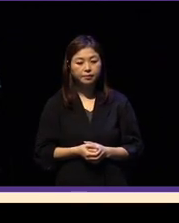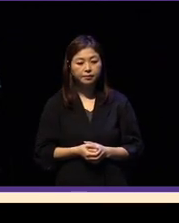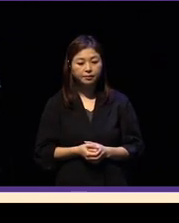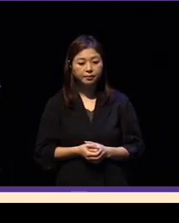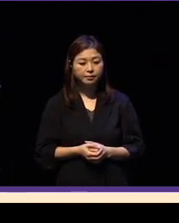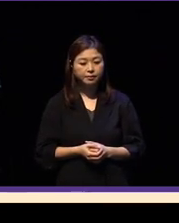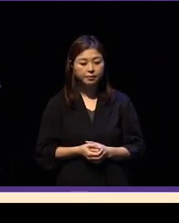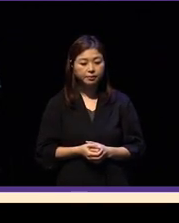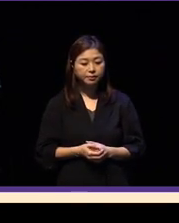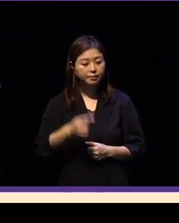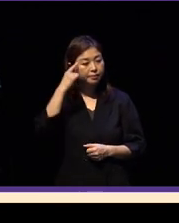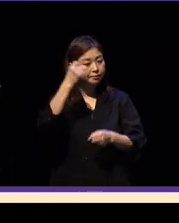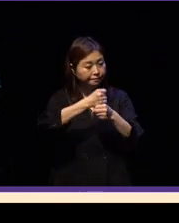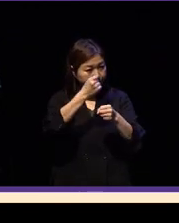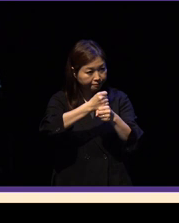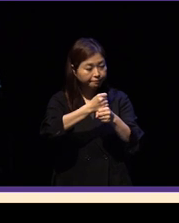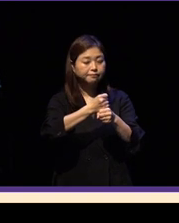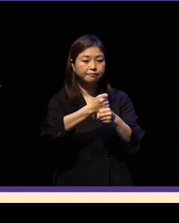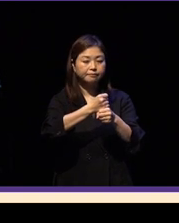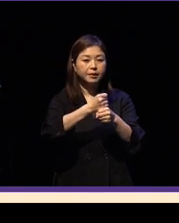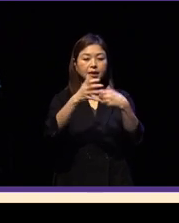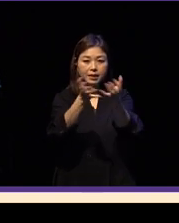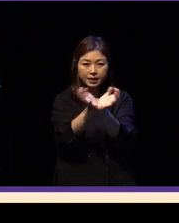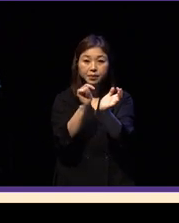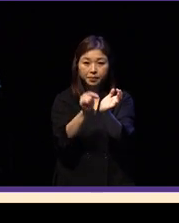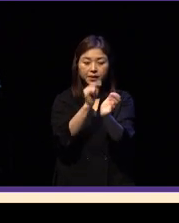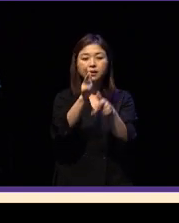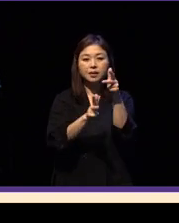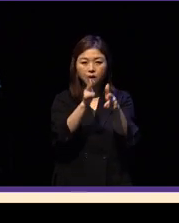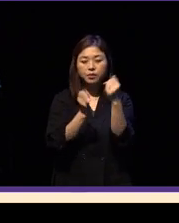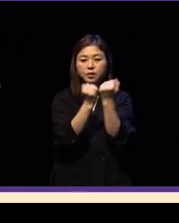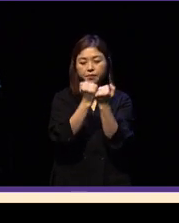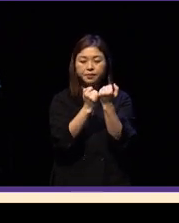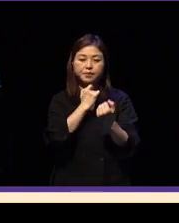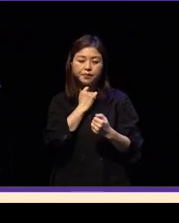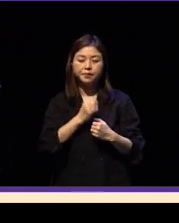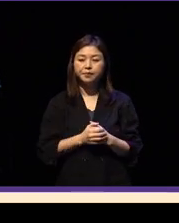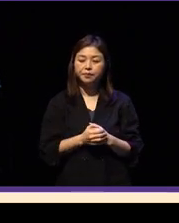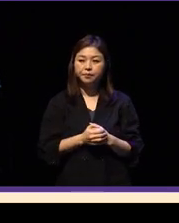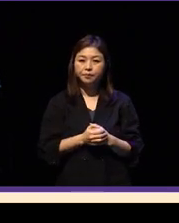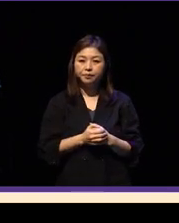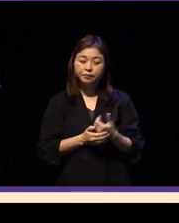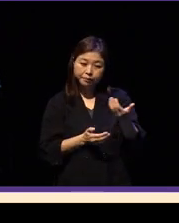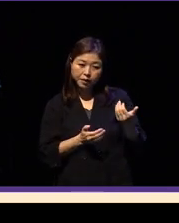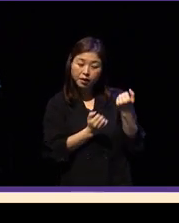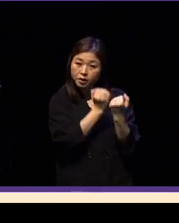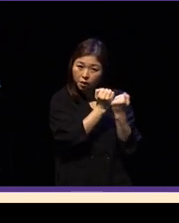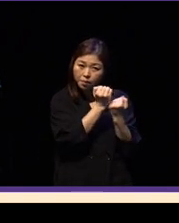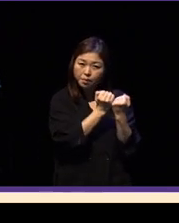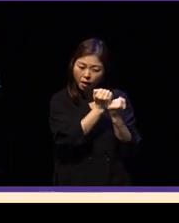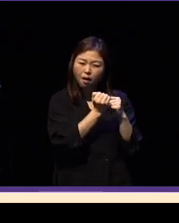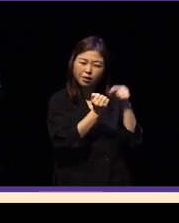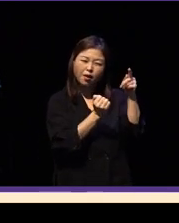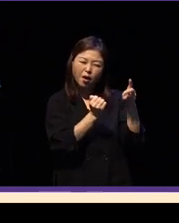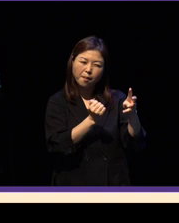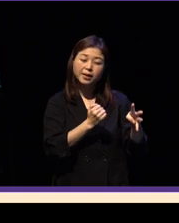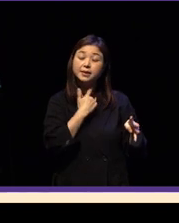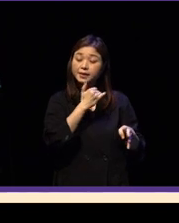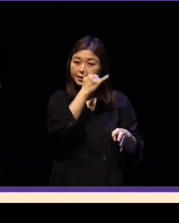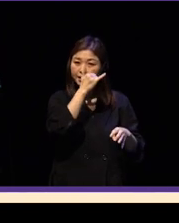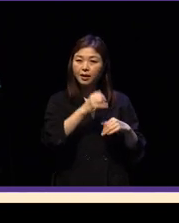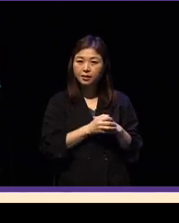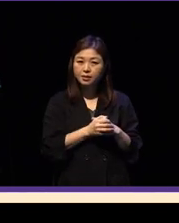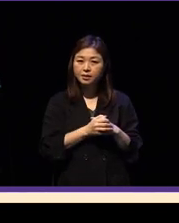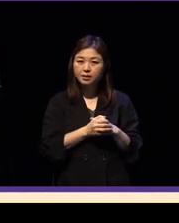그 창작 주체사업에 대해서 말씀드리겠습니다 앞서서도 설명이 여러 차례 됐다시피 이제